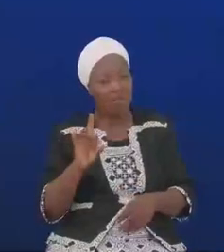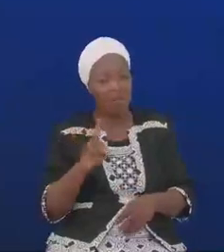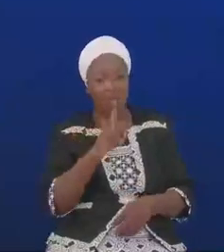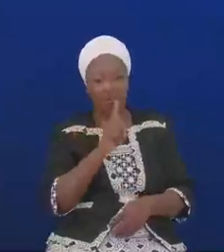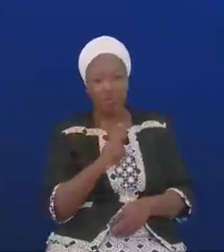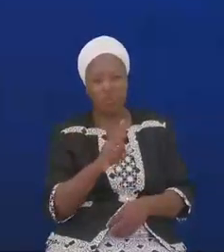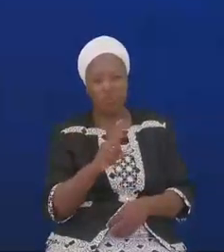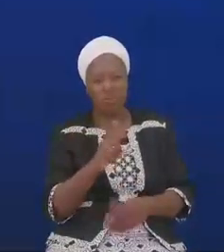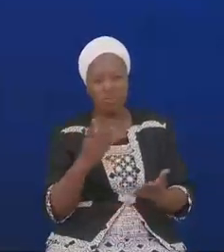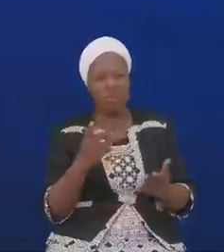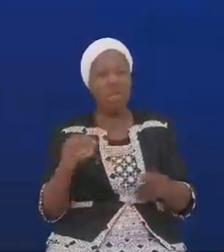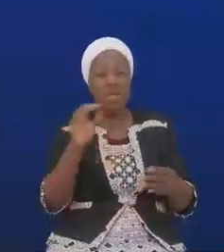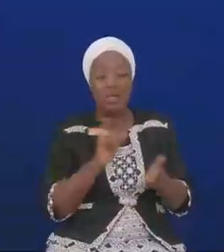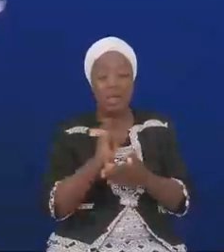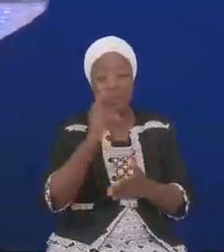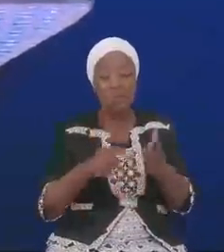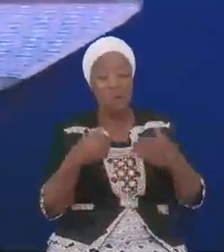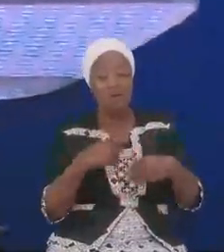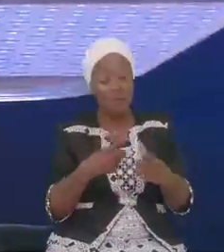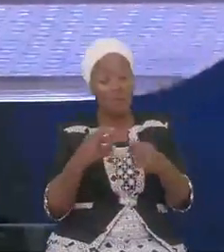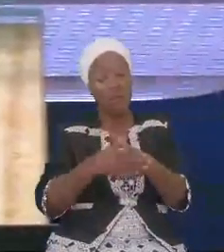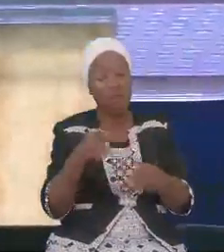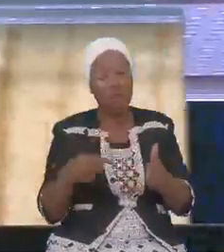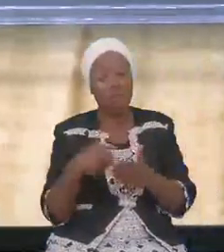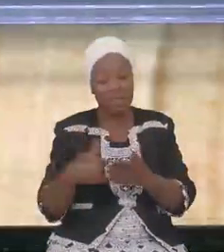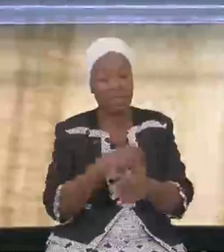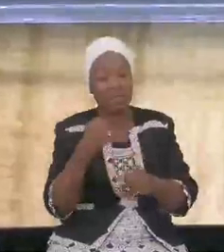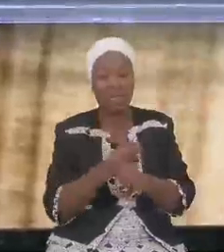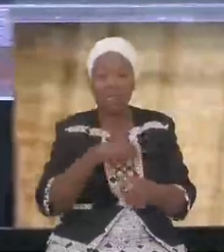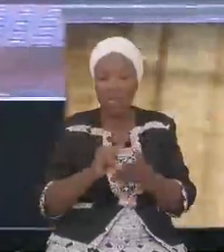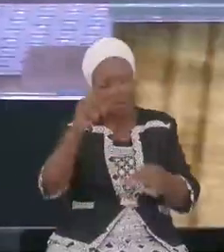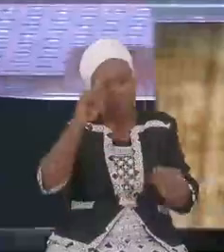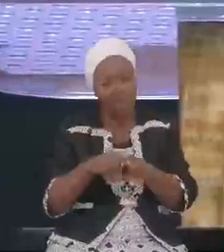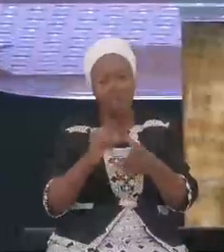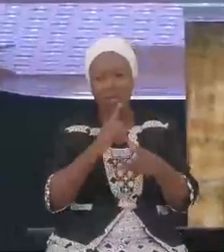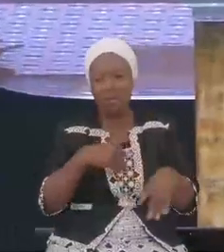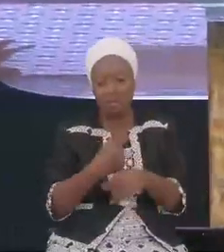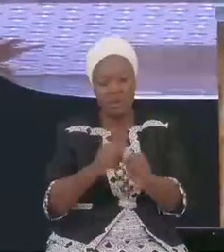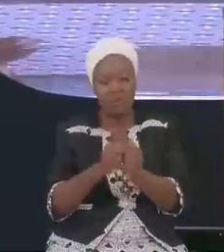nouvelle année. C'est l'alliance que le Seigneur fait avec nous cette nouvelle année.